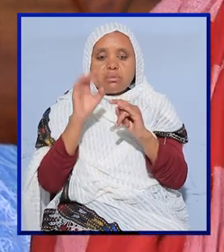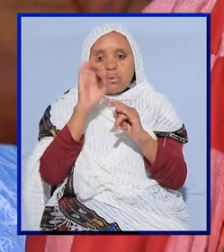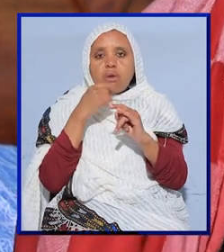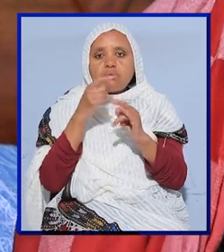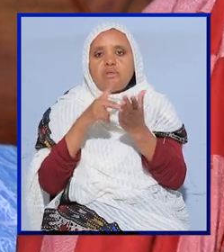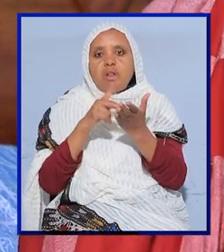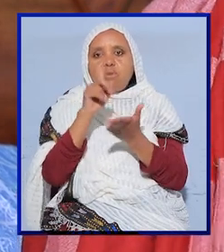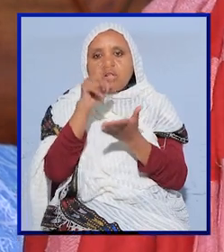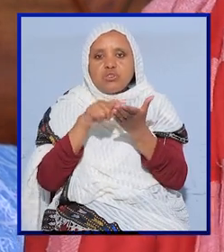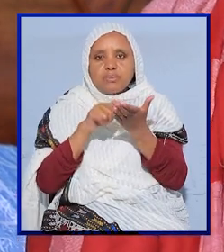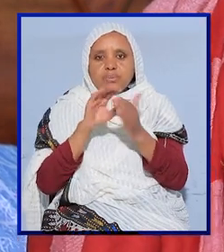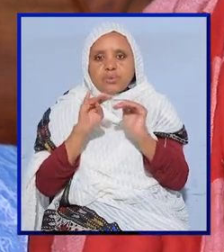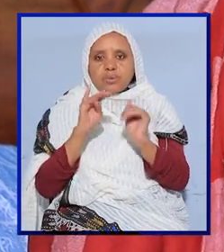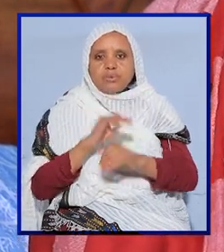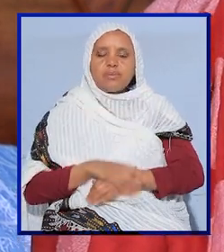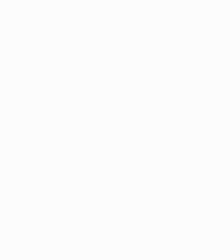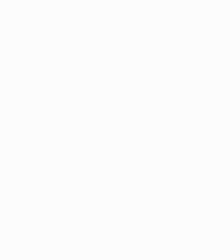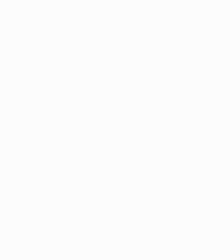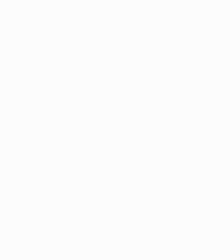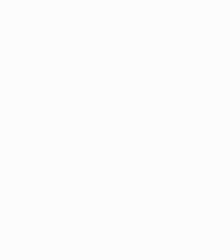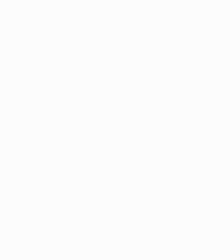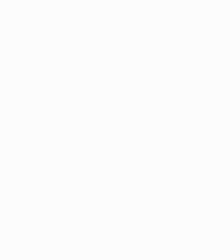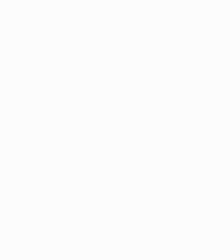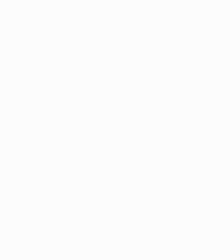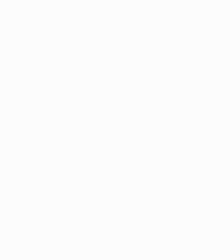ከፍዬ እየከፈልኩ ነው። ምን አንዳንድ